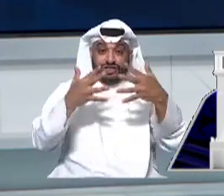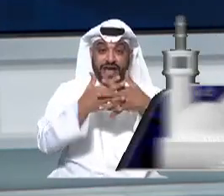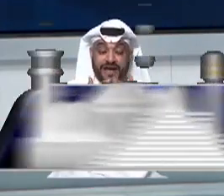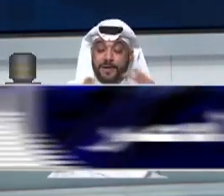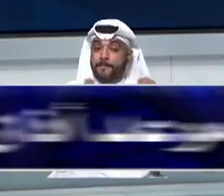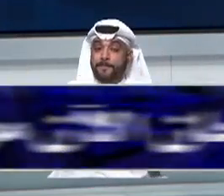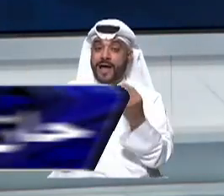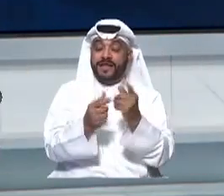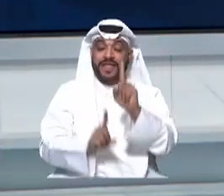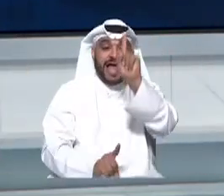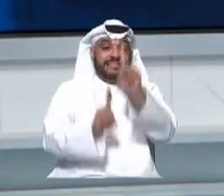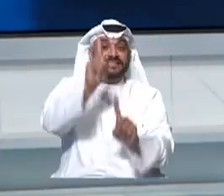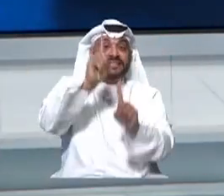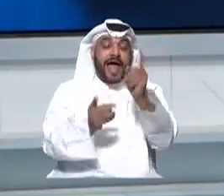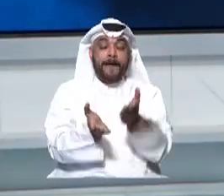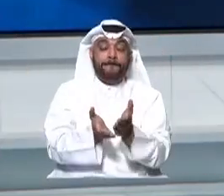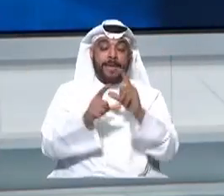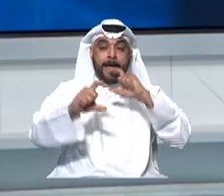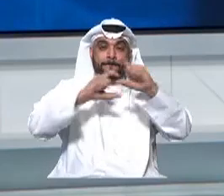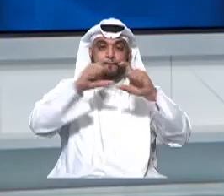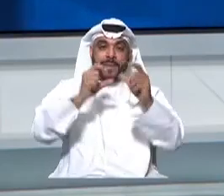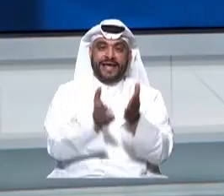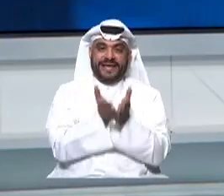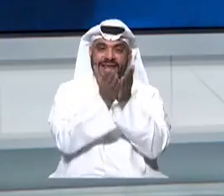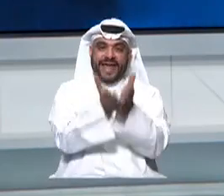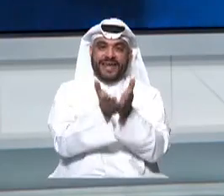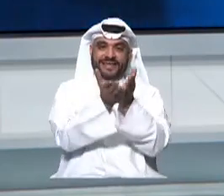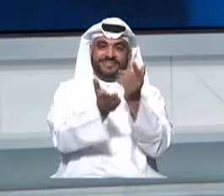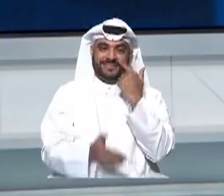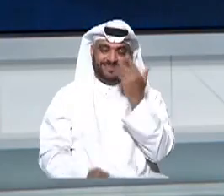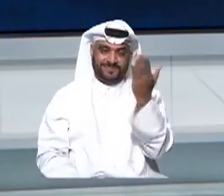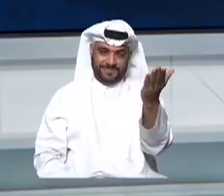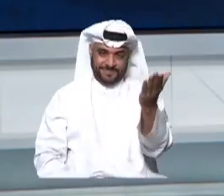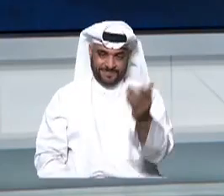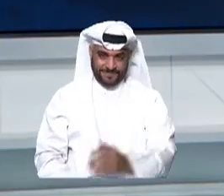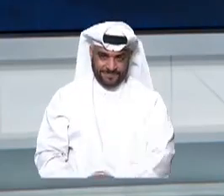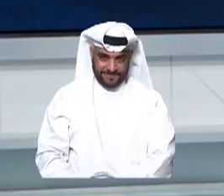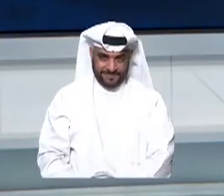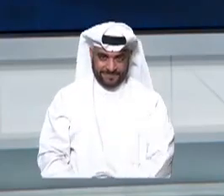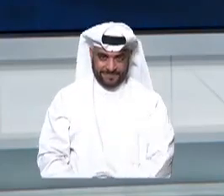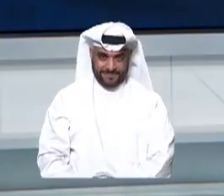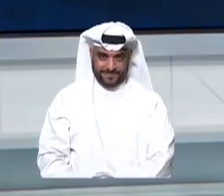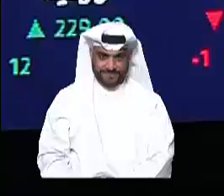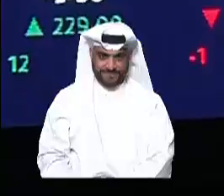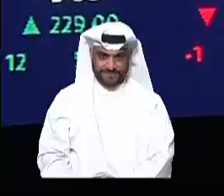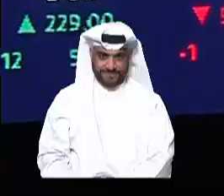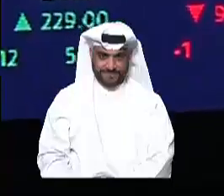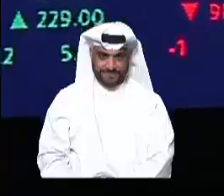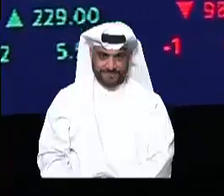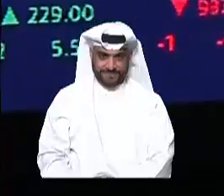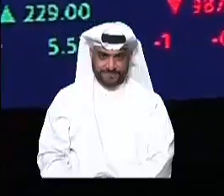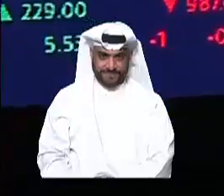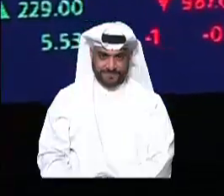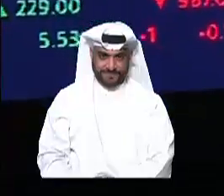بينها سهم بنك الخليج. المزيد من التفاصيل نتابعها في تقرير الزميل علي حامد.